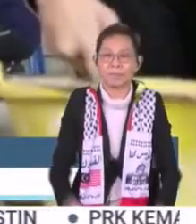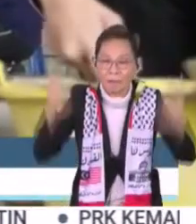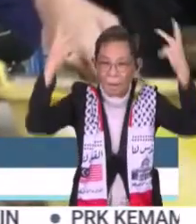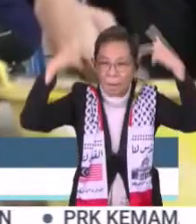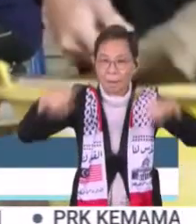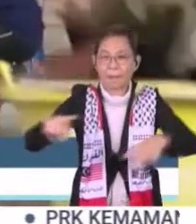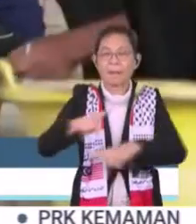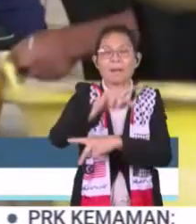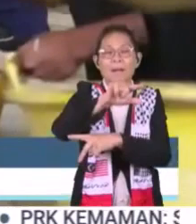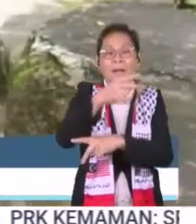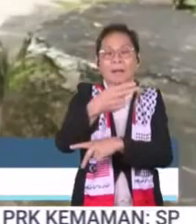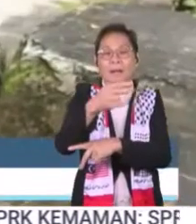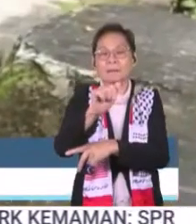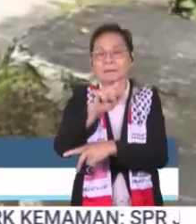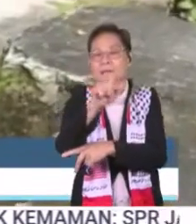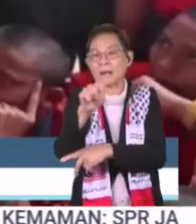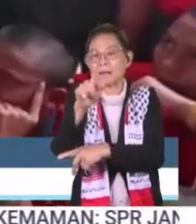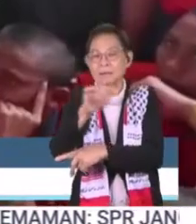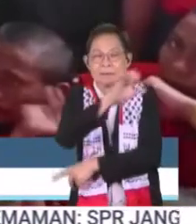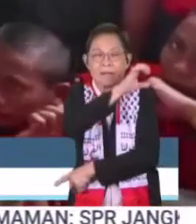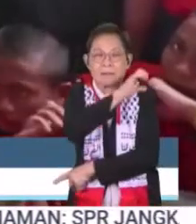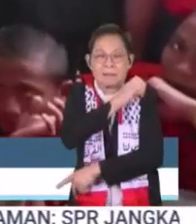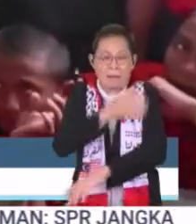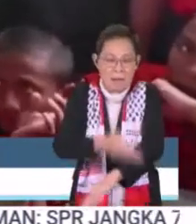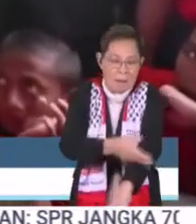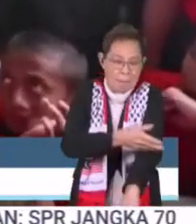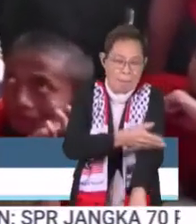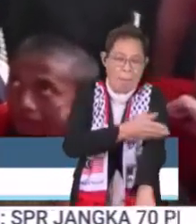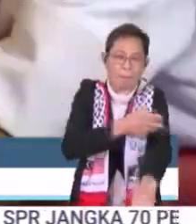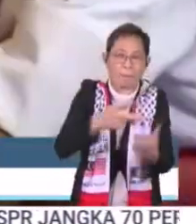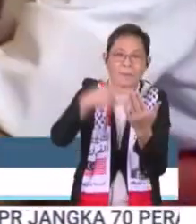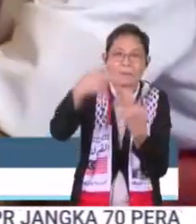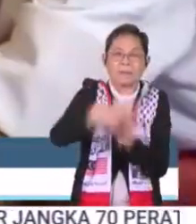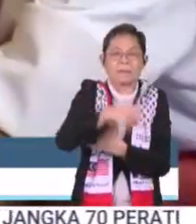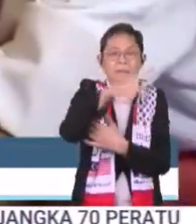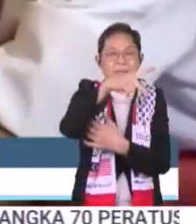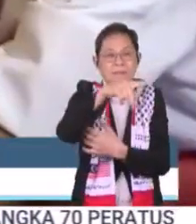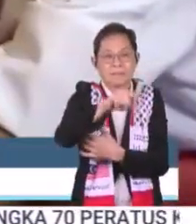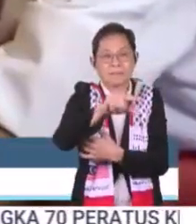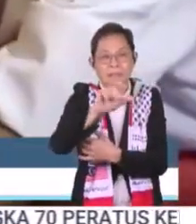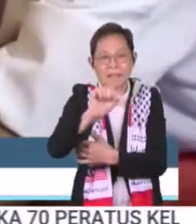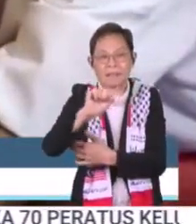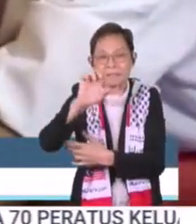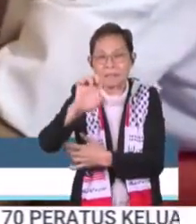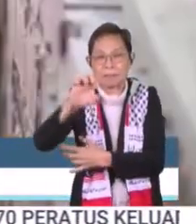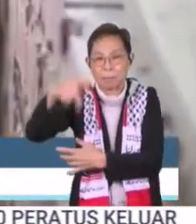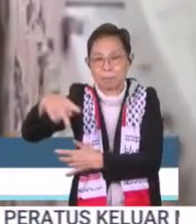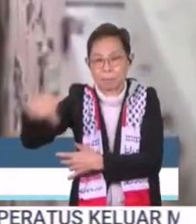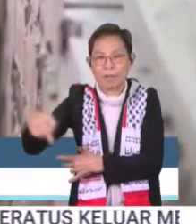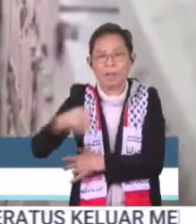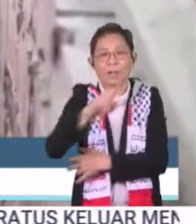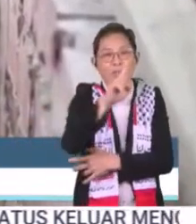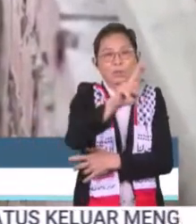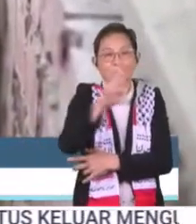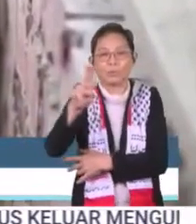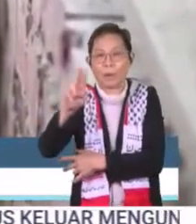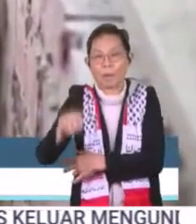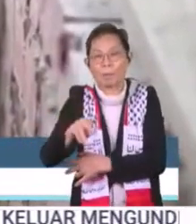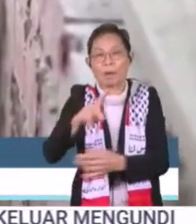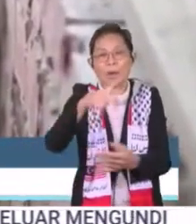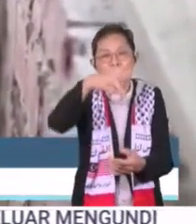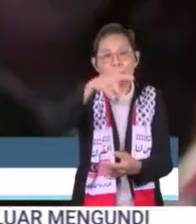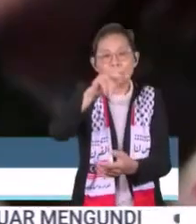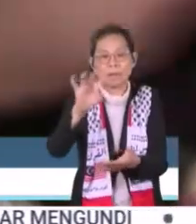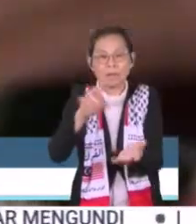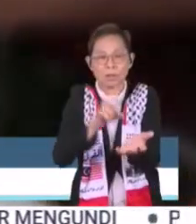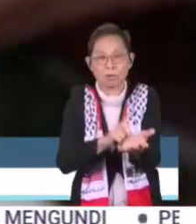Pengarah Ghazali Syafi'i Executive Enhancement Program GSEEP Universiti Utara Malaysia UUM Profesor Dr.